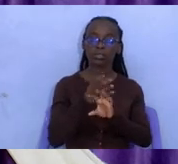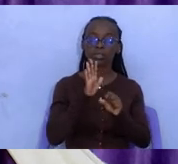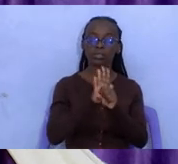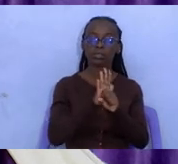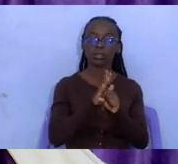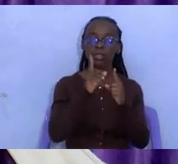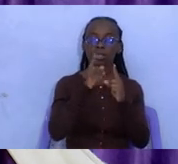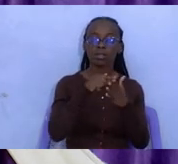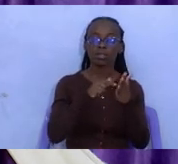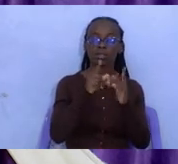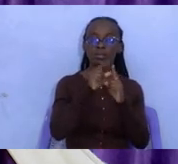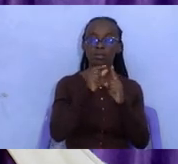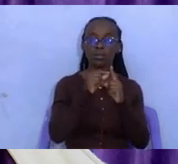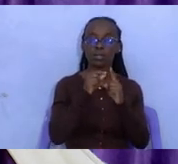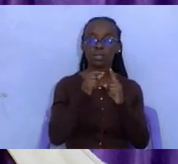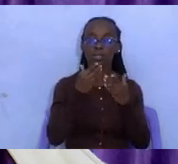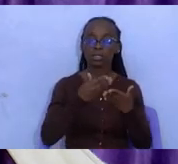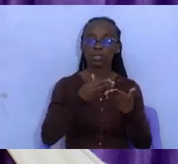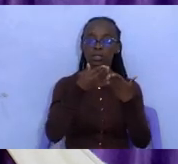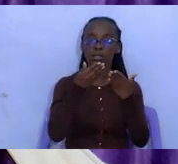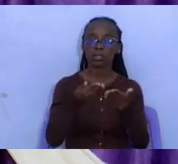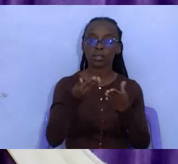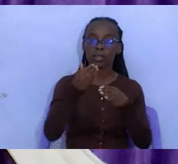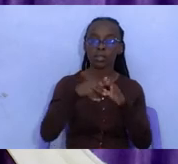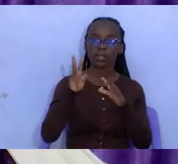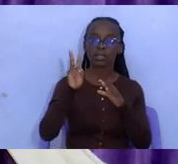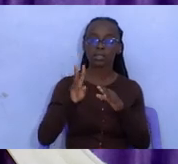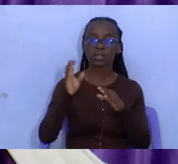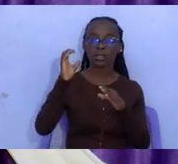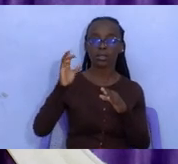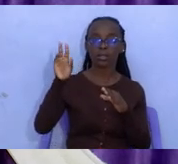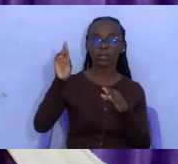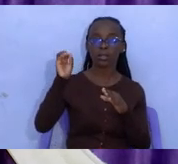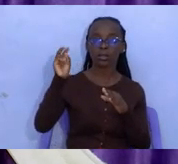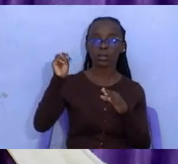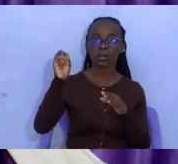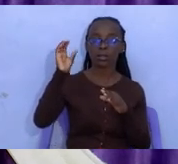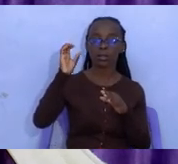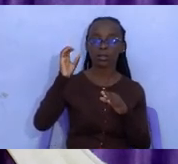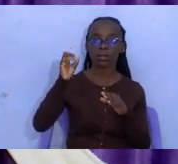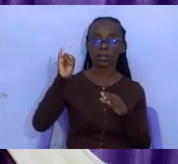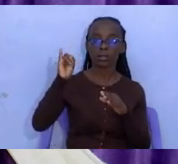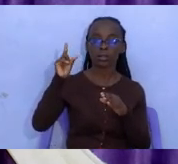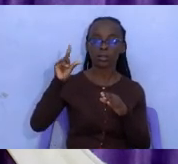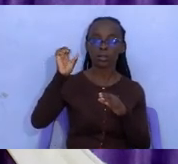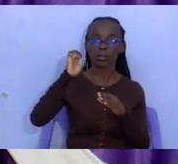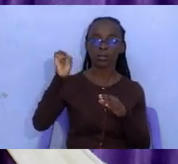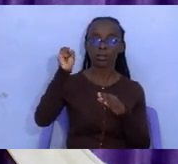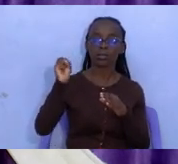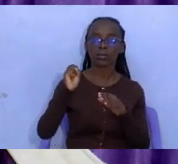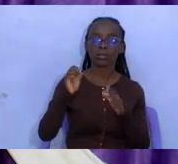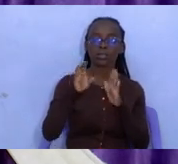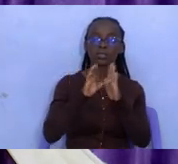haya yaliachiliwa. In second Chronicles chapter 20 verse 20. Ilikuwa mazingira magumu sana.